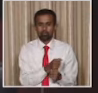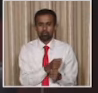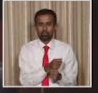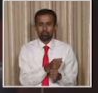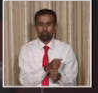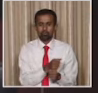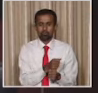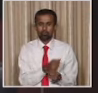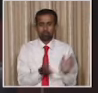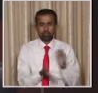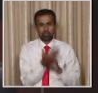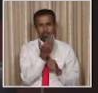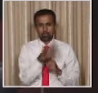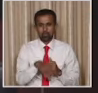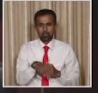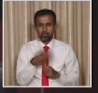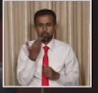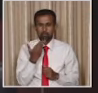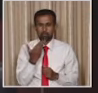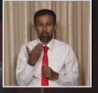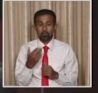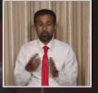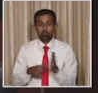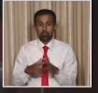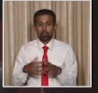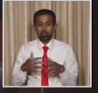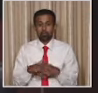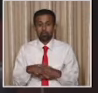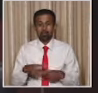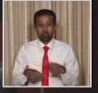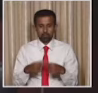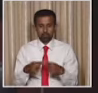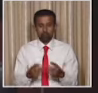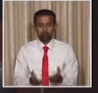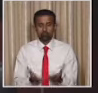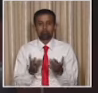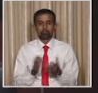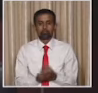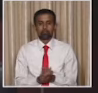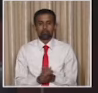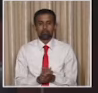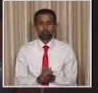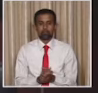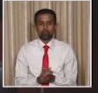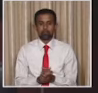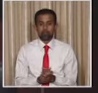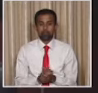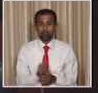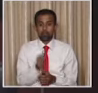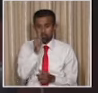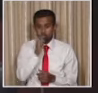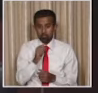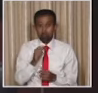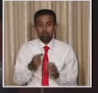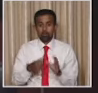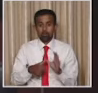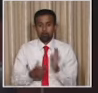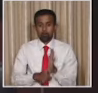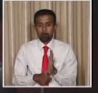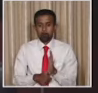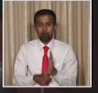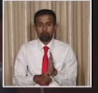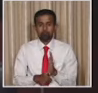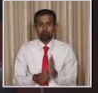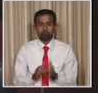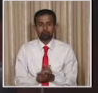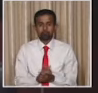යන්න පුළුවන් නමුත් එතකොට ඒ නීතිය දිගින් දිගටම ක්‍රියාත්මක වෙනවා stolen assets recovery පනත